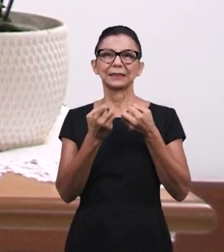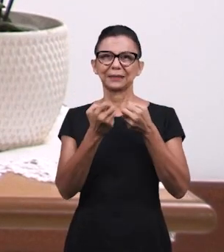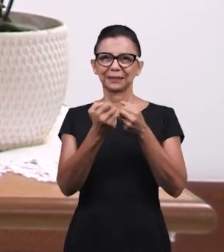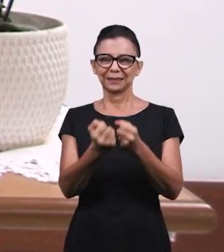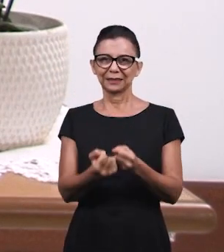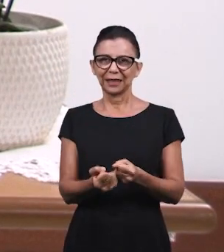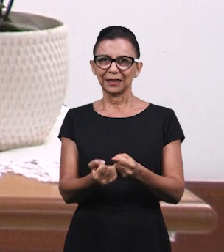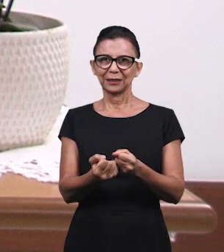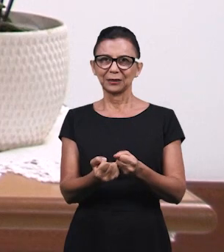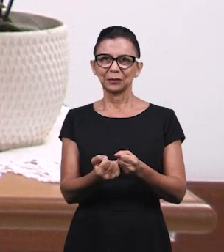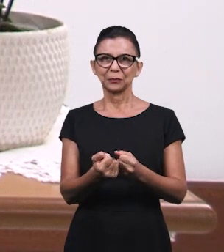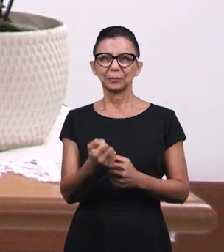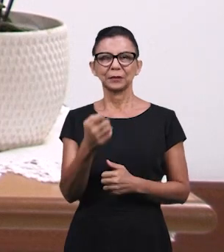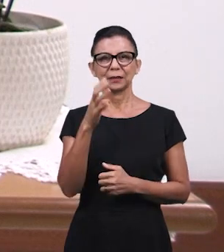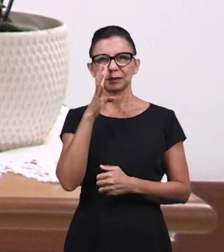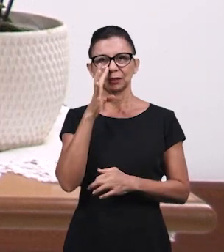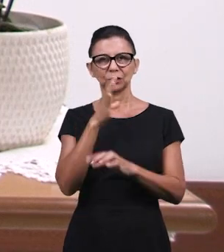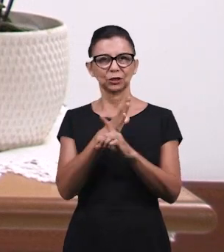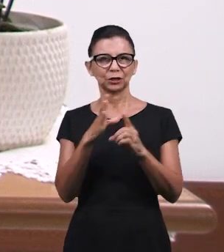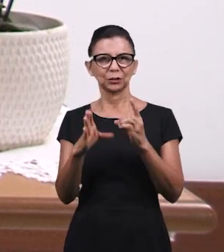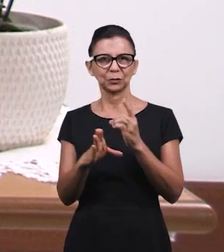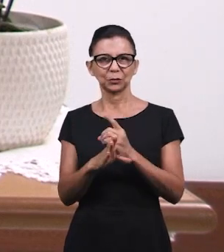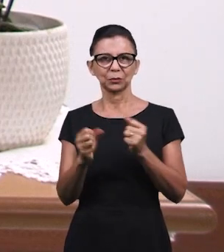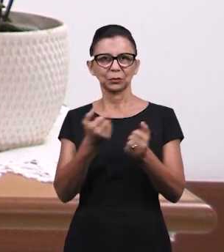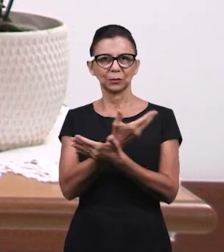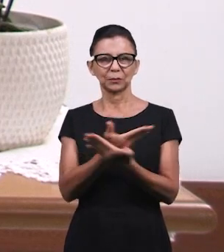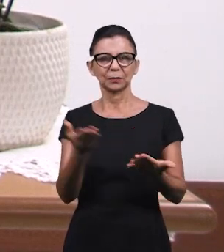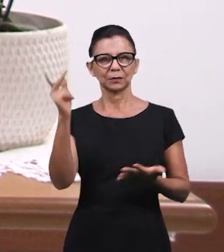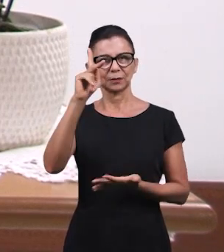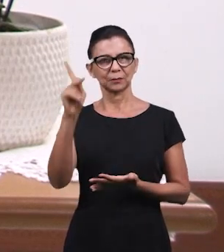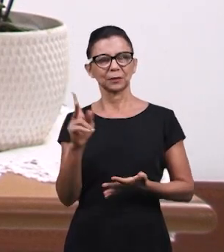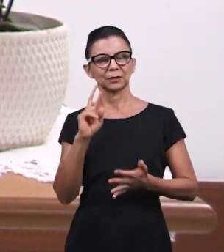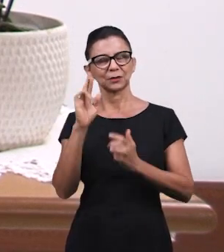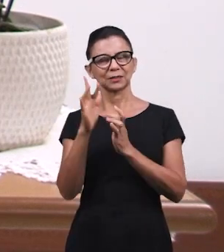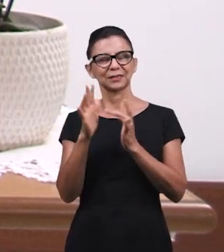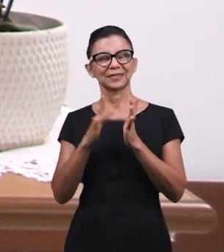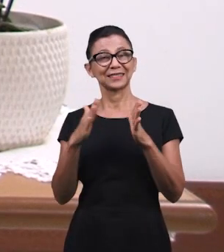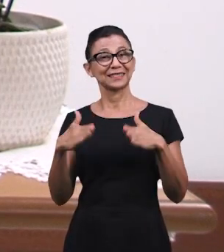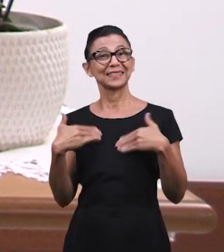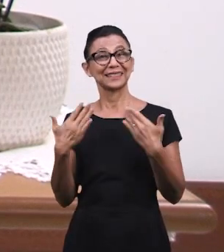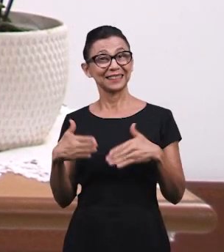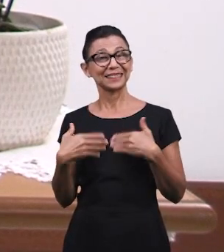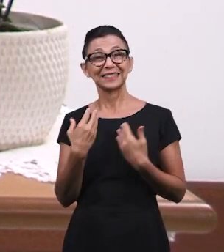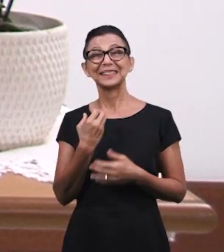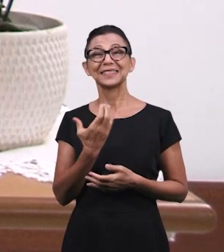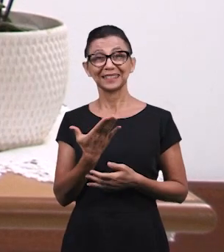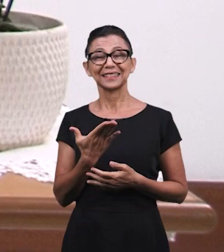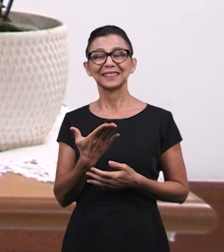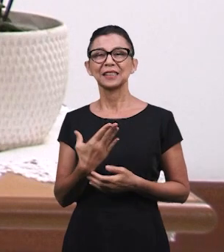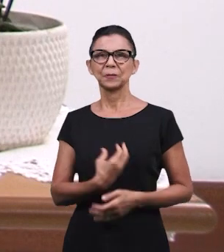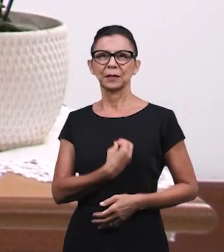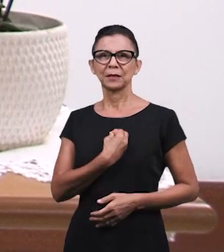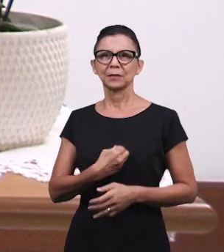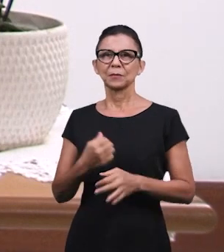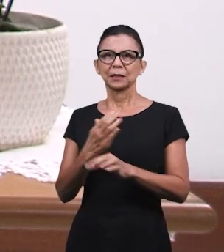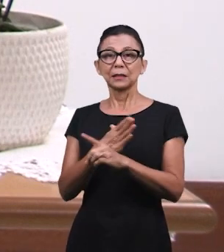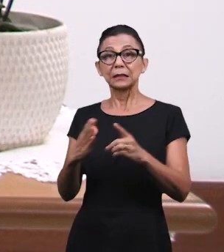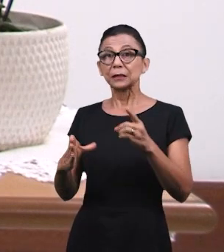Миром Господа Иисуса, для нас это большая радость участвовать в этом служении, когда мы поклоняемся, прославляем